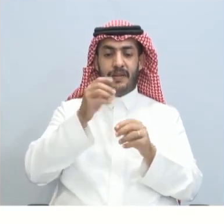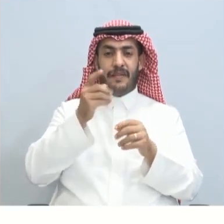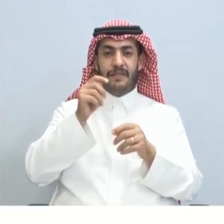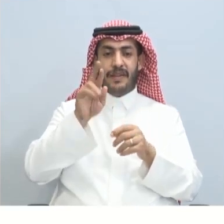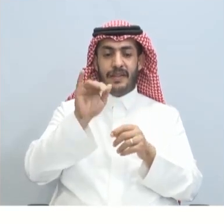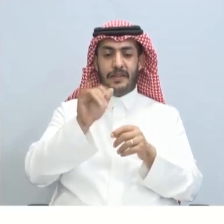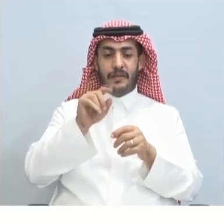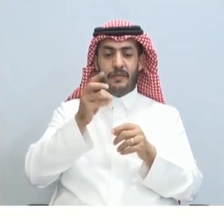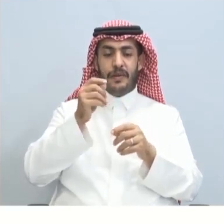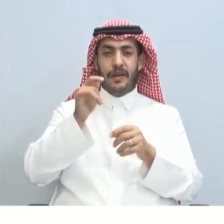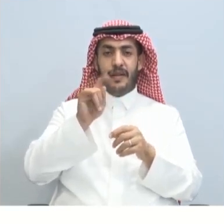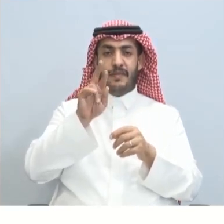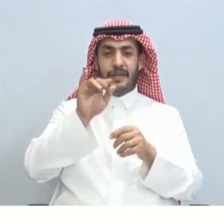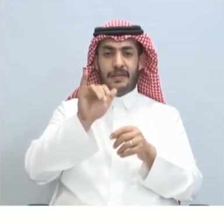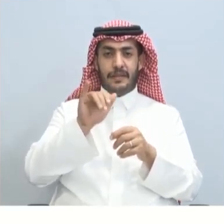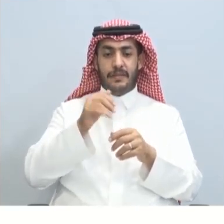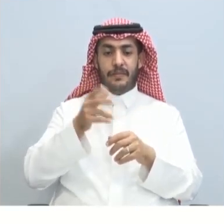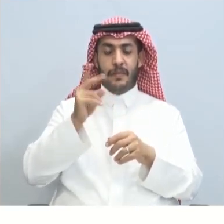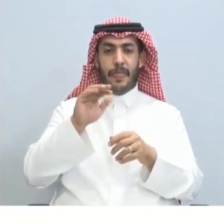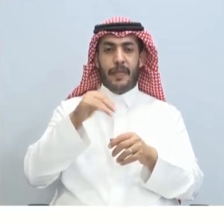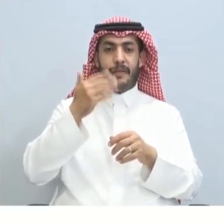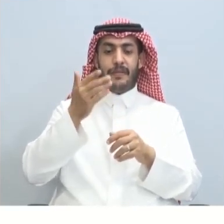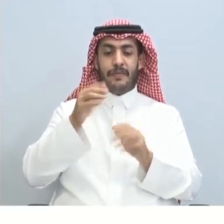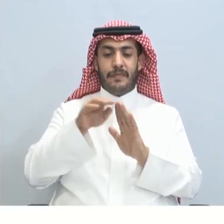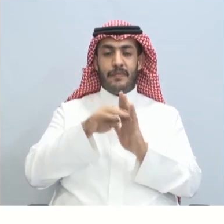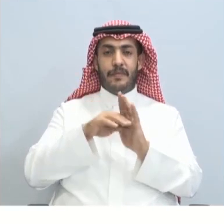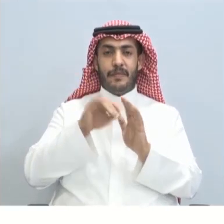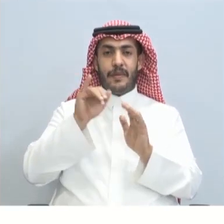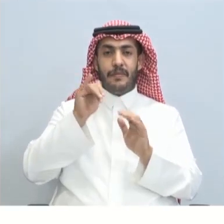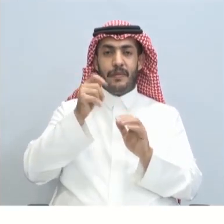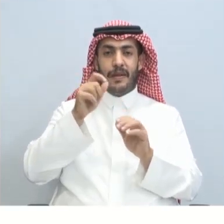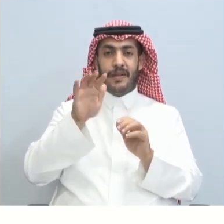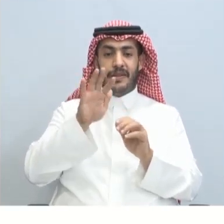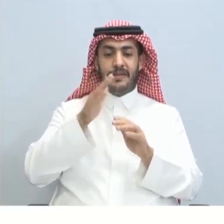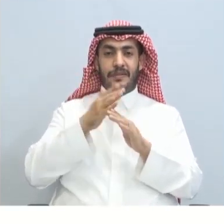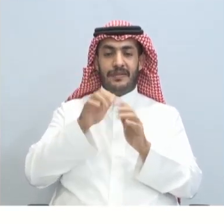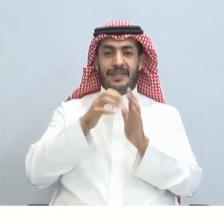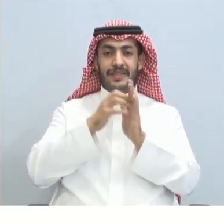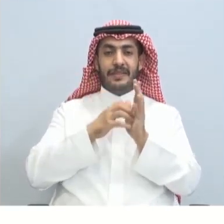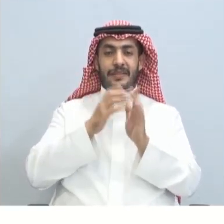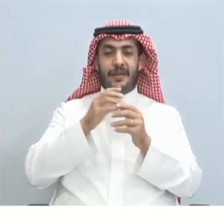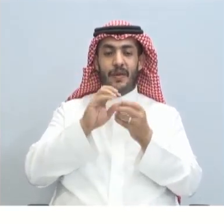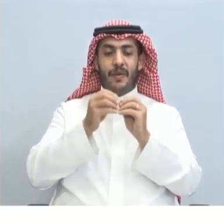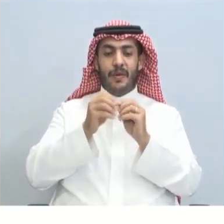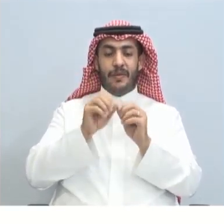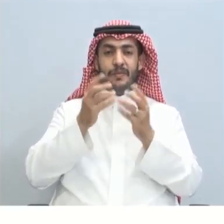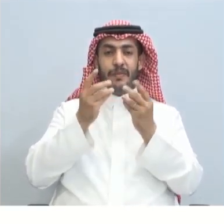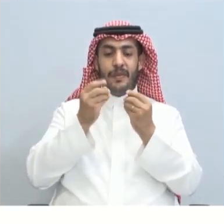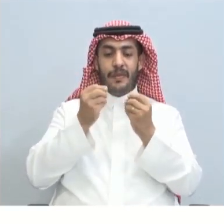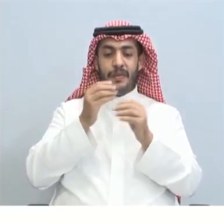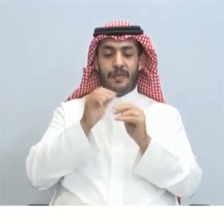فلزي وبريق لا فلزي بعد ذلك تطرقنا الى المخدش وذكرنا بانه هو لون